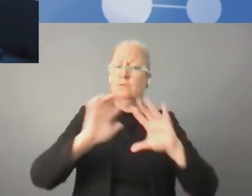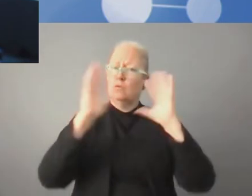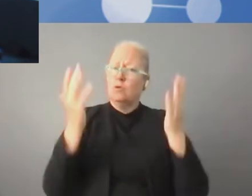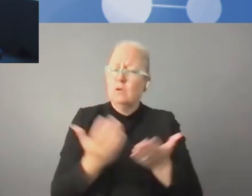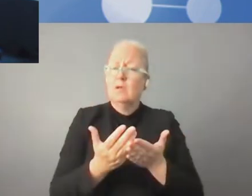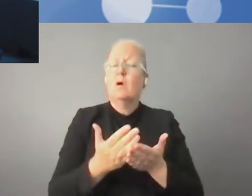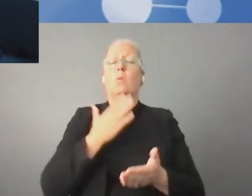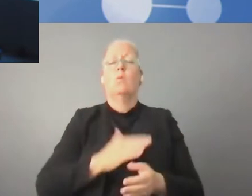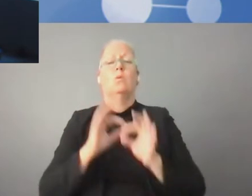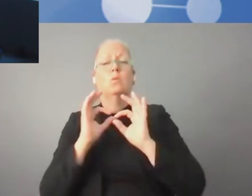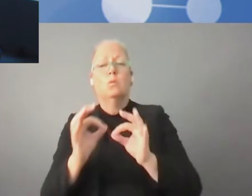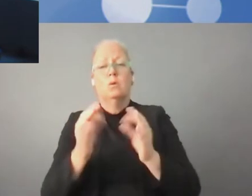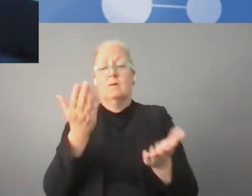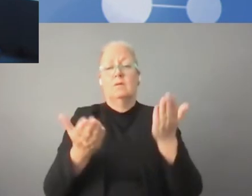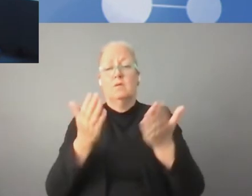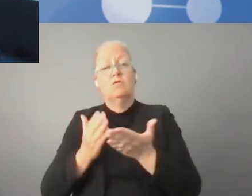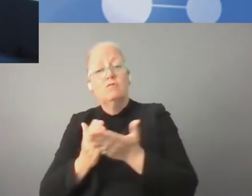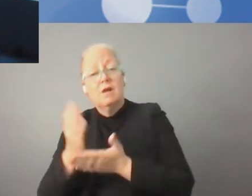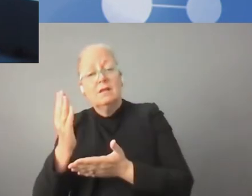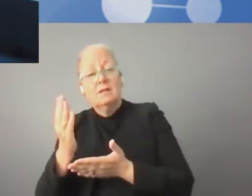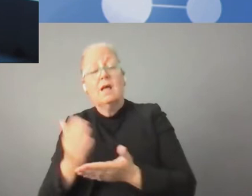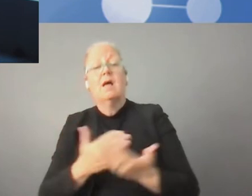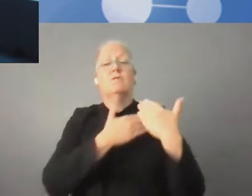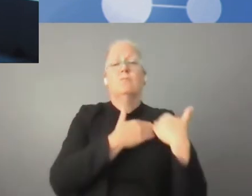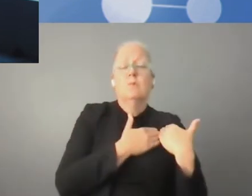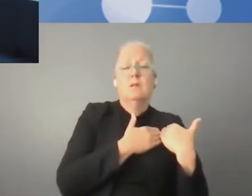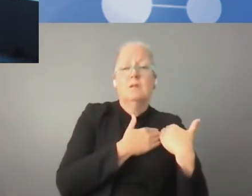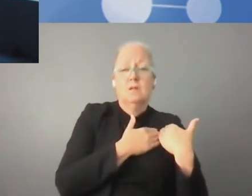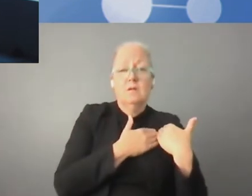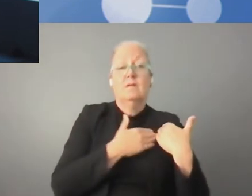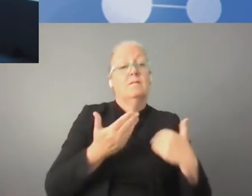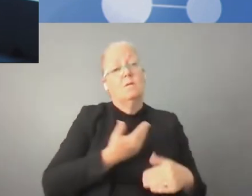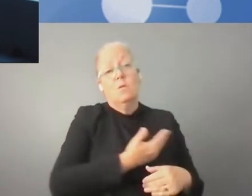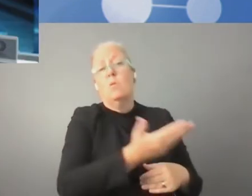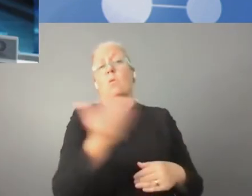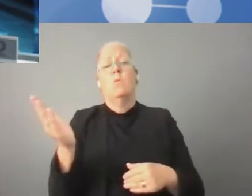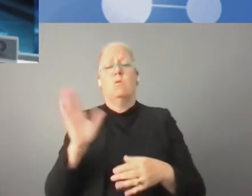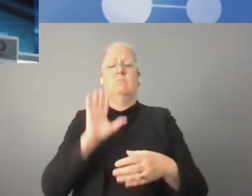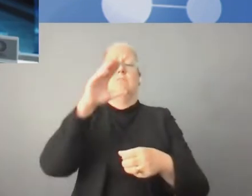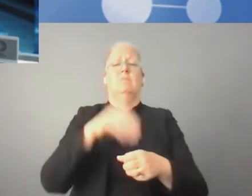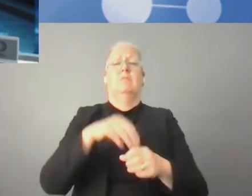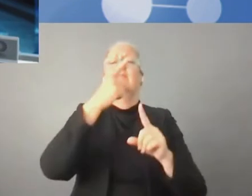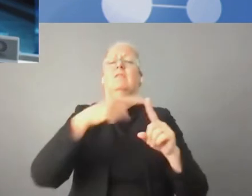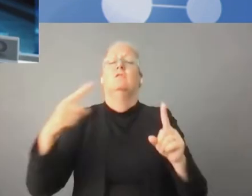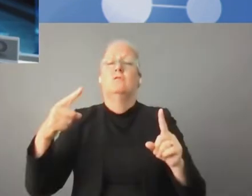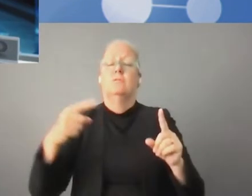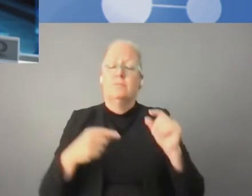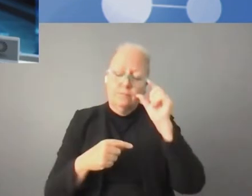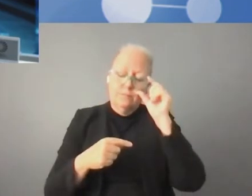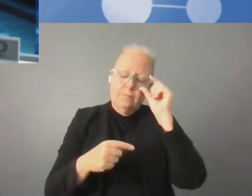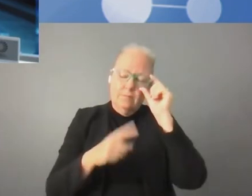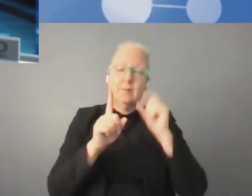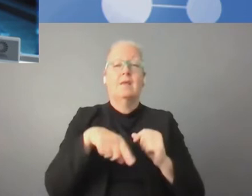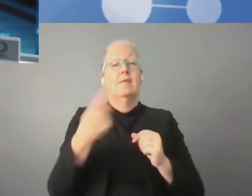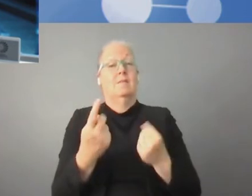就是为什么我们一直在强调我们在世界上必须要有对数字技术